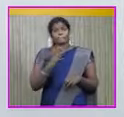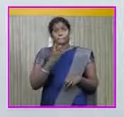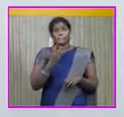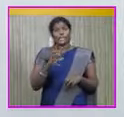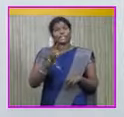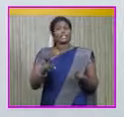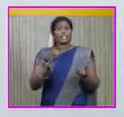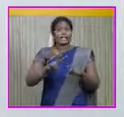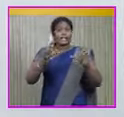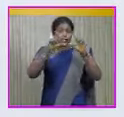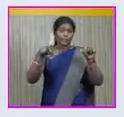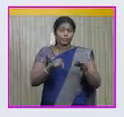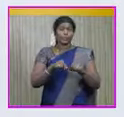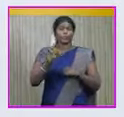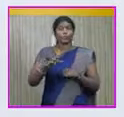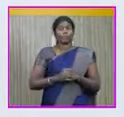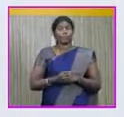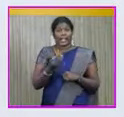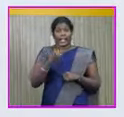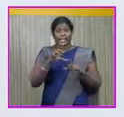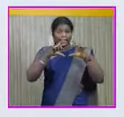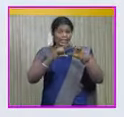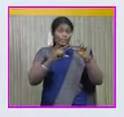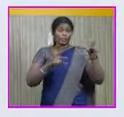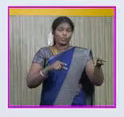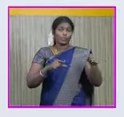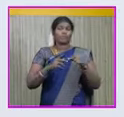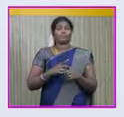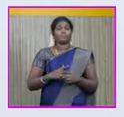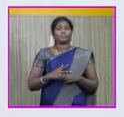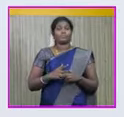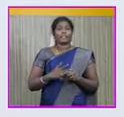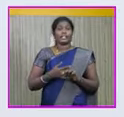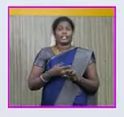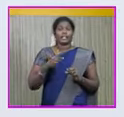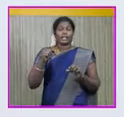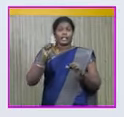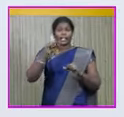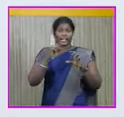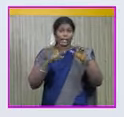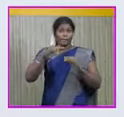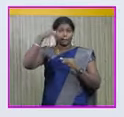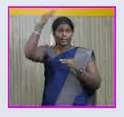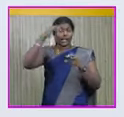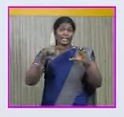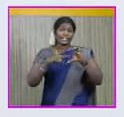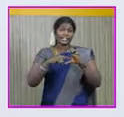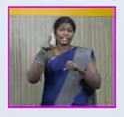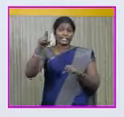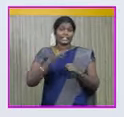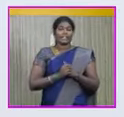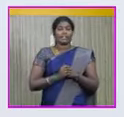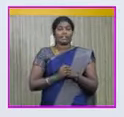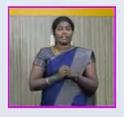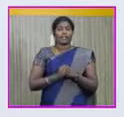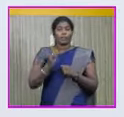முக்கோணங்கள் இருக்குது. இந்த ஈட் அப்படின்ற முக்கோணத்துக்கு வந்தீங்கன்னா புள்ளி ஈயில் அமையும் கோணம் எக்ஸ் டிகிரி,